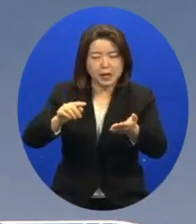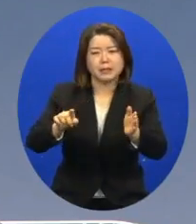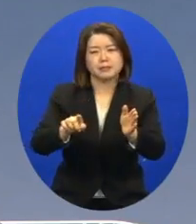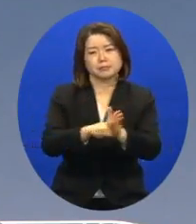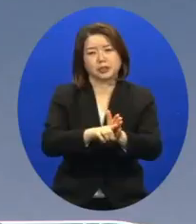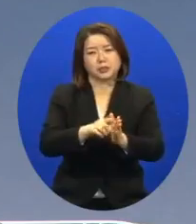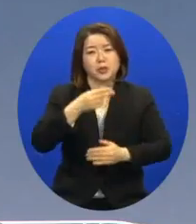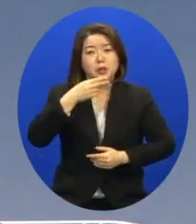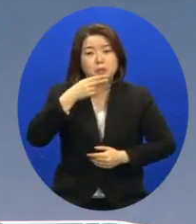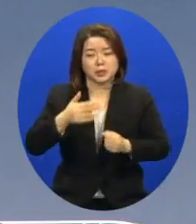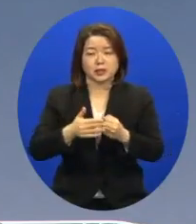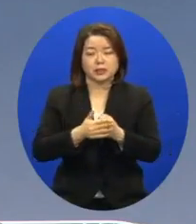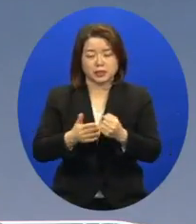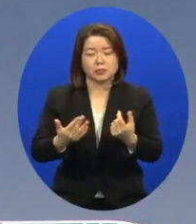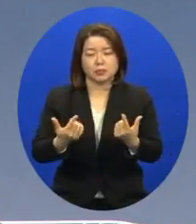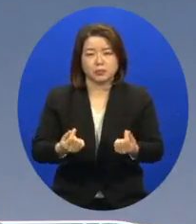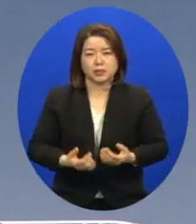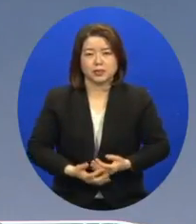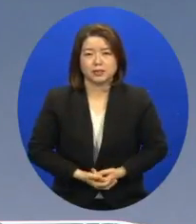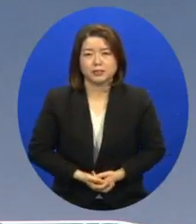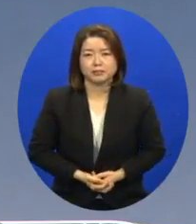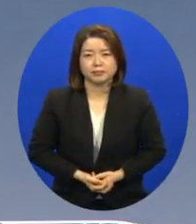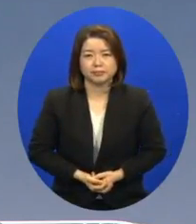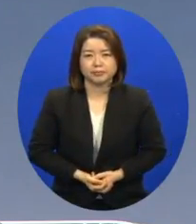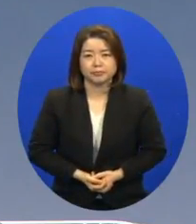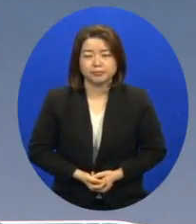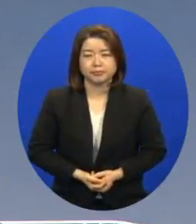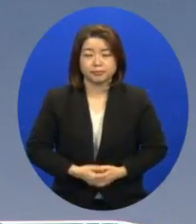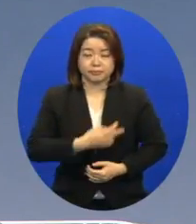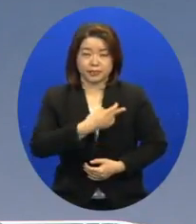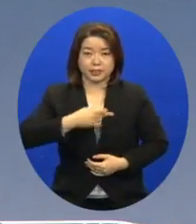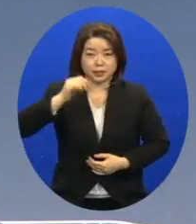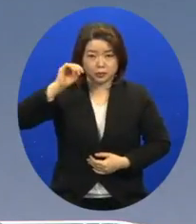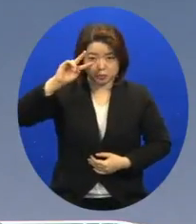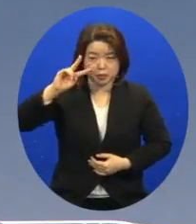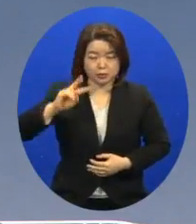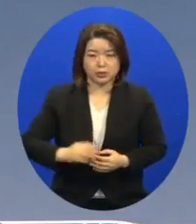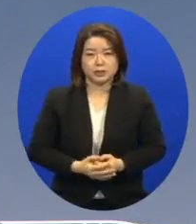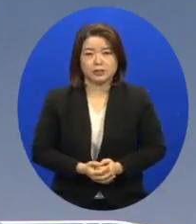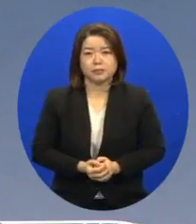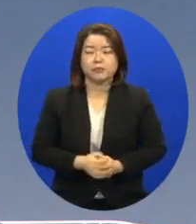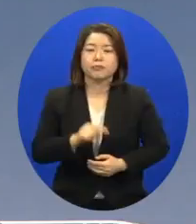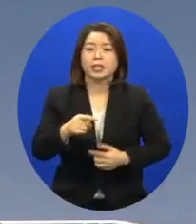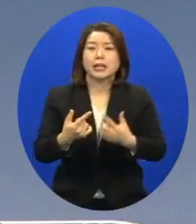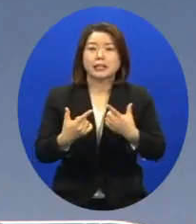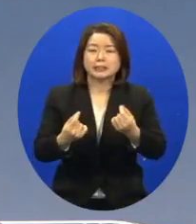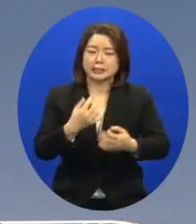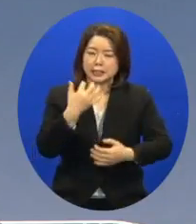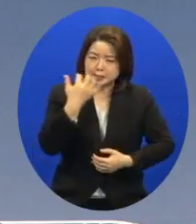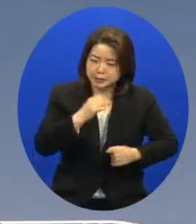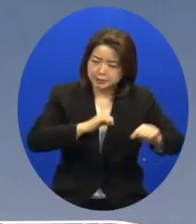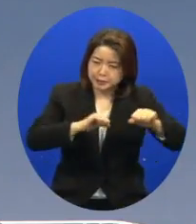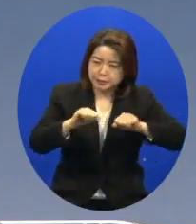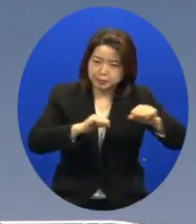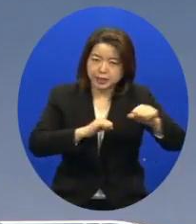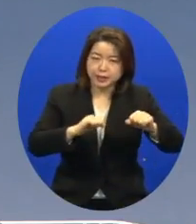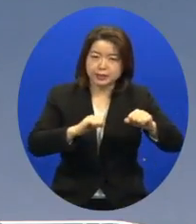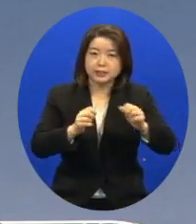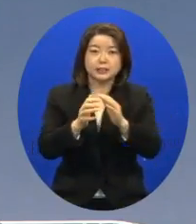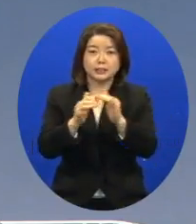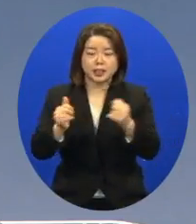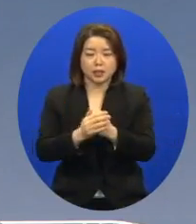없었기 때문에 그렇습니다 사도 바울이 그런 음행을 저지르는 자를